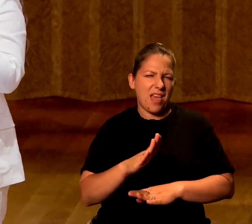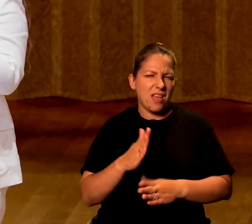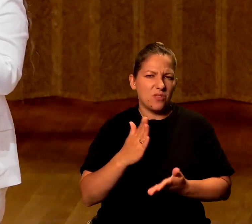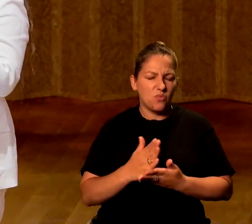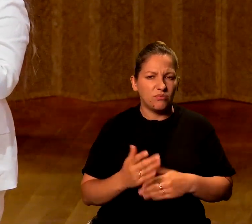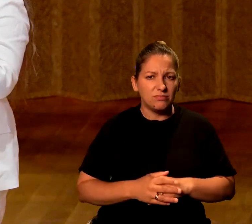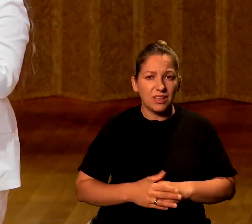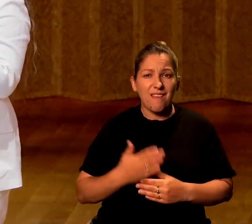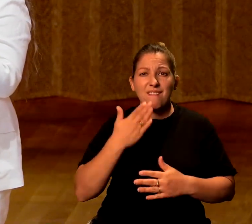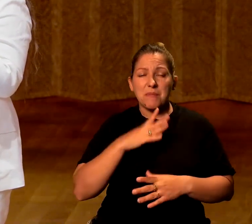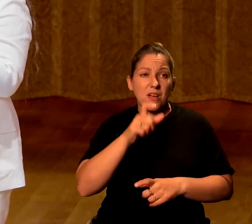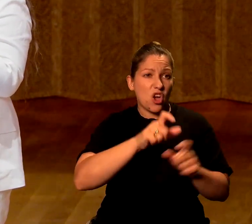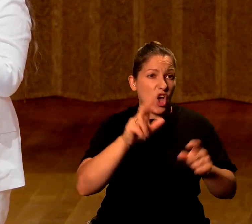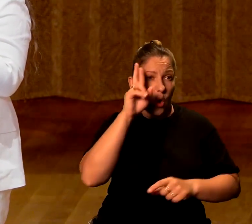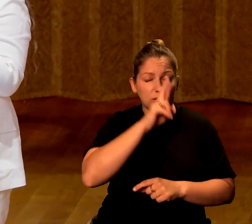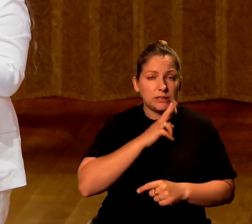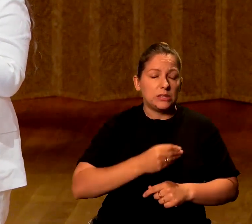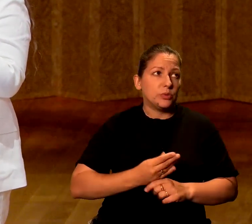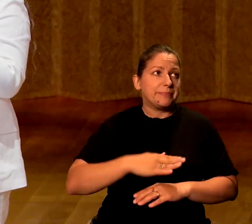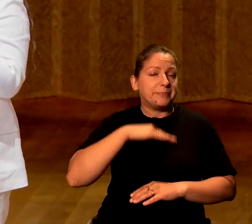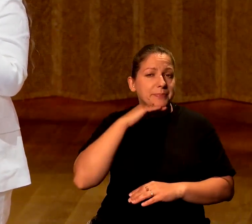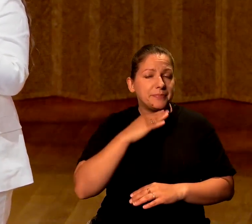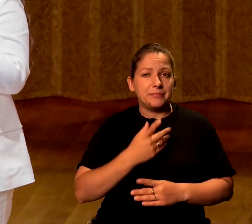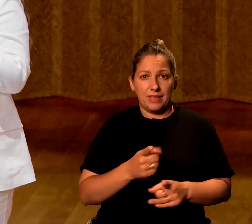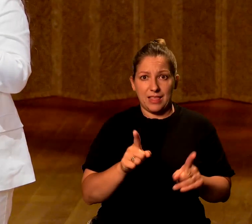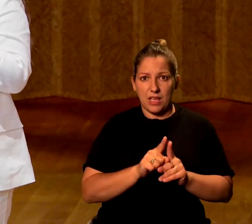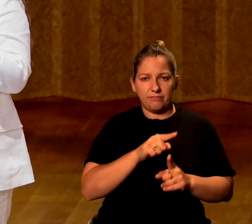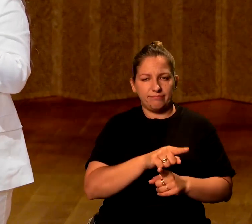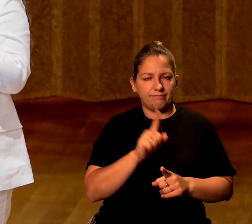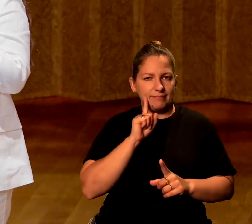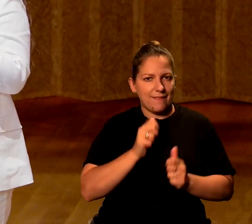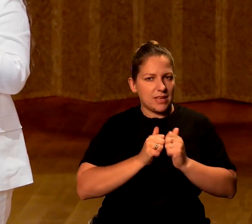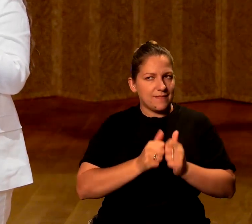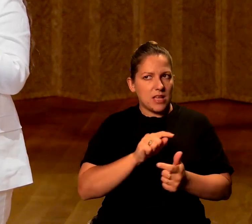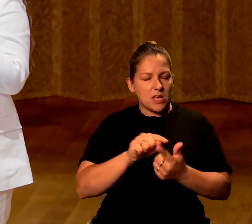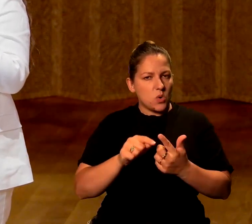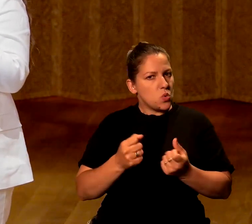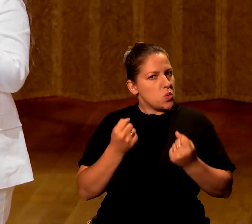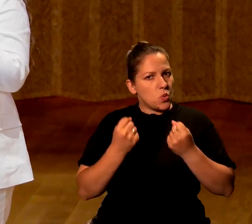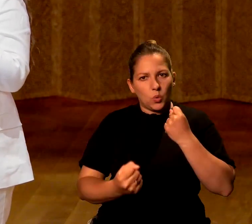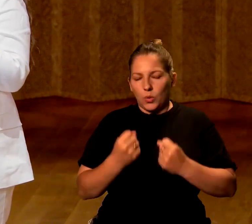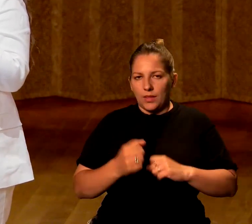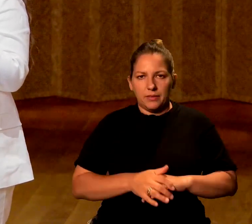Przy wypalonych rodzicach rodzicielsko było to naprawdę niezłe wyzwanie.